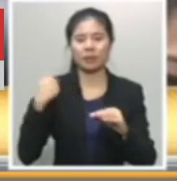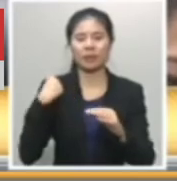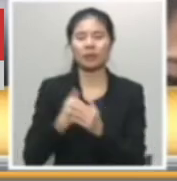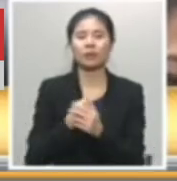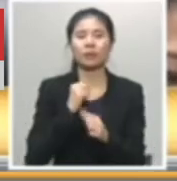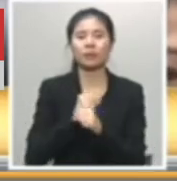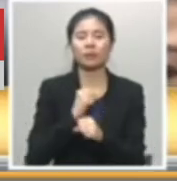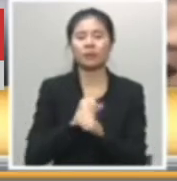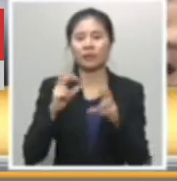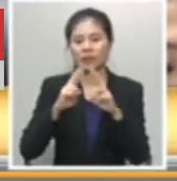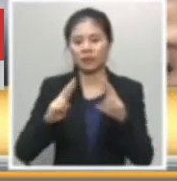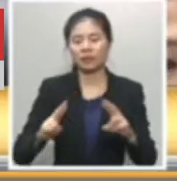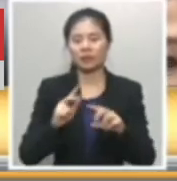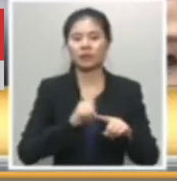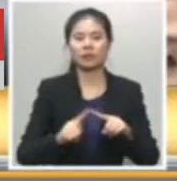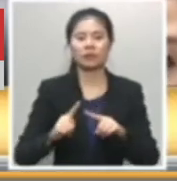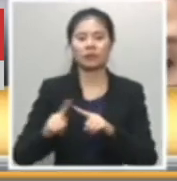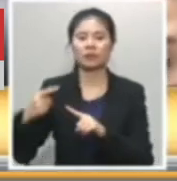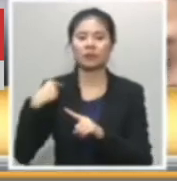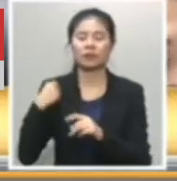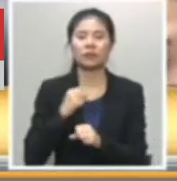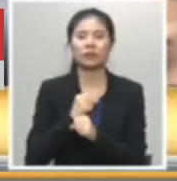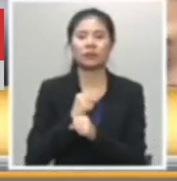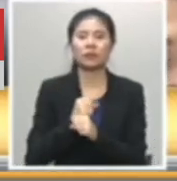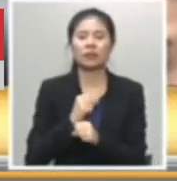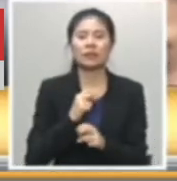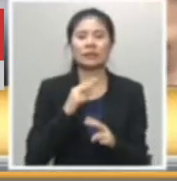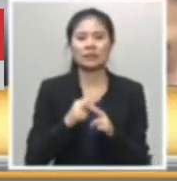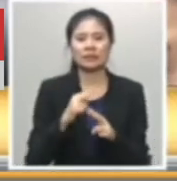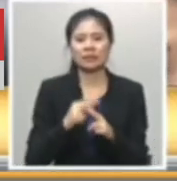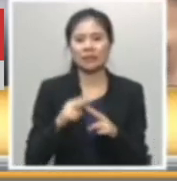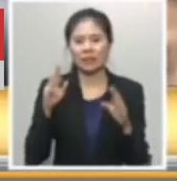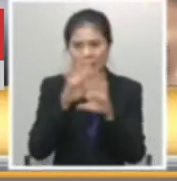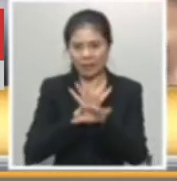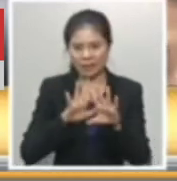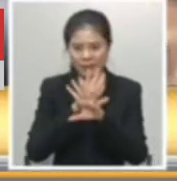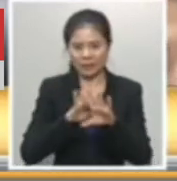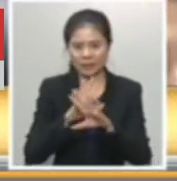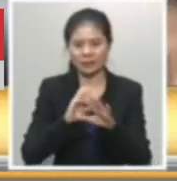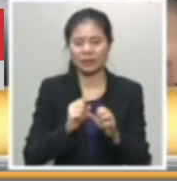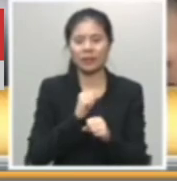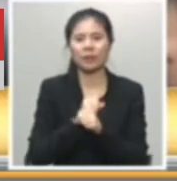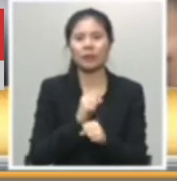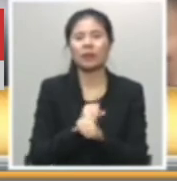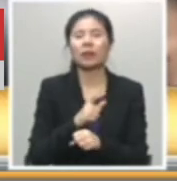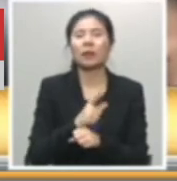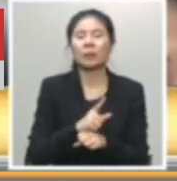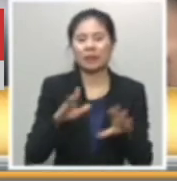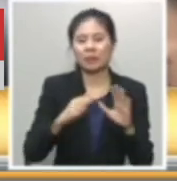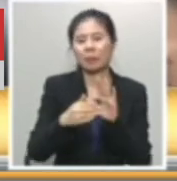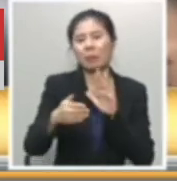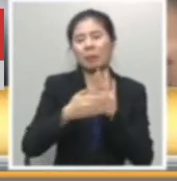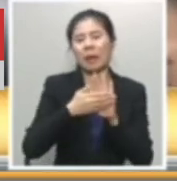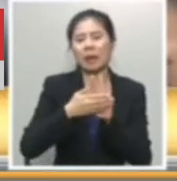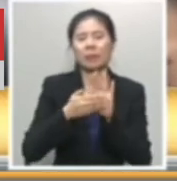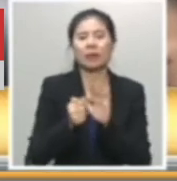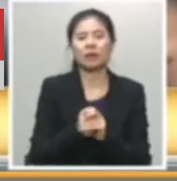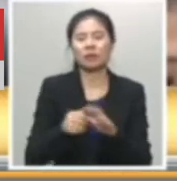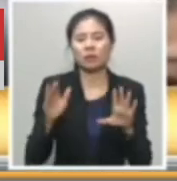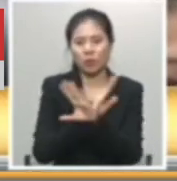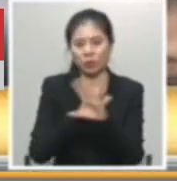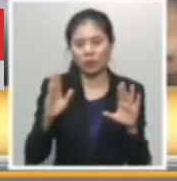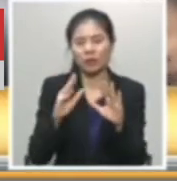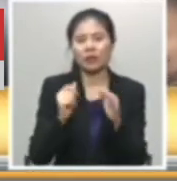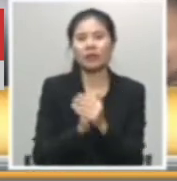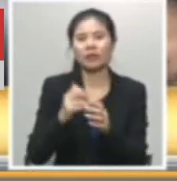ต่างๆอย่างที่เรียนครับจะหันมาใช้ชื่อคล้ายๆกันใช้ชื่อเซ็งปิดกิจการเลิกกิจการอย่างที่ผมกราบเรียนท่านประธานค่าเงิน